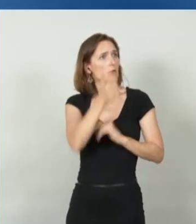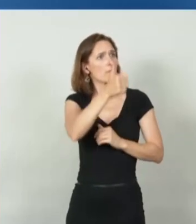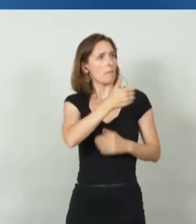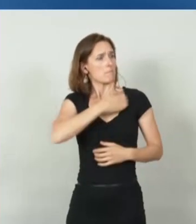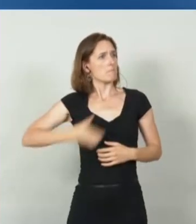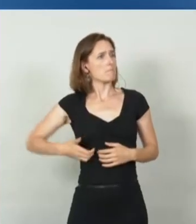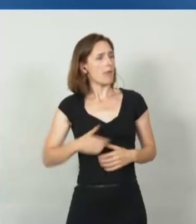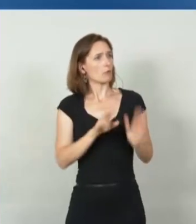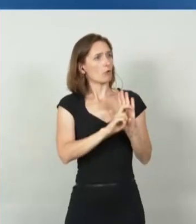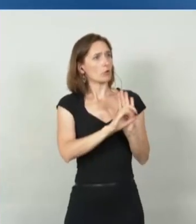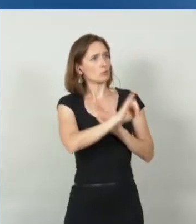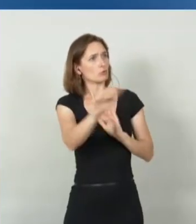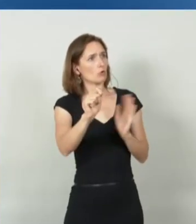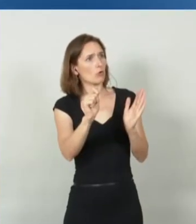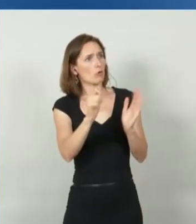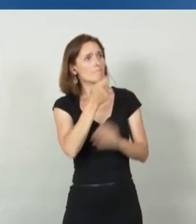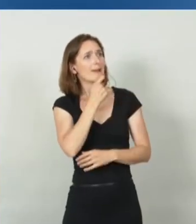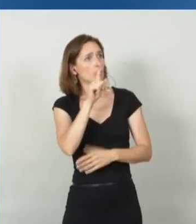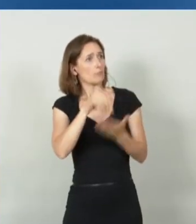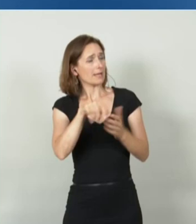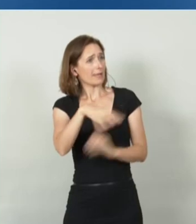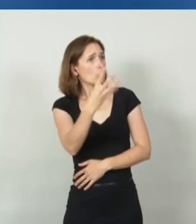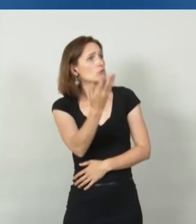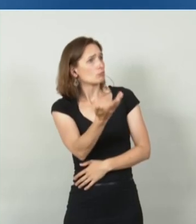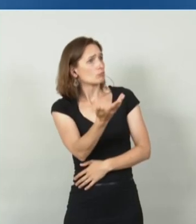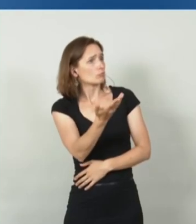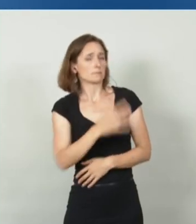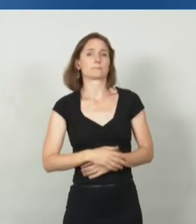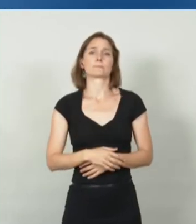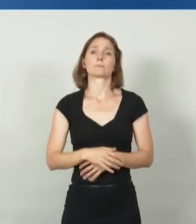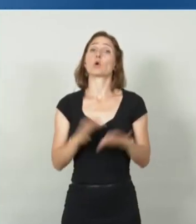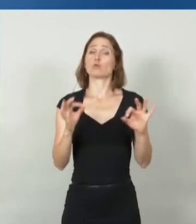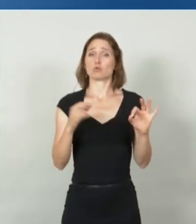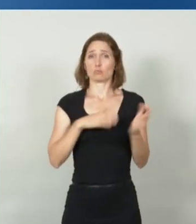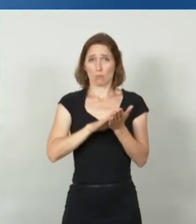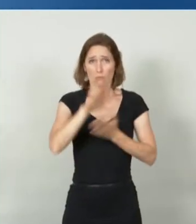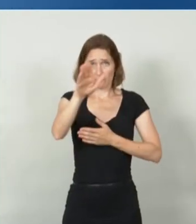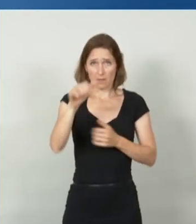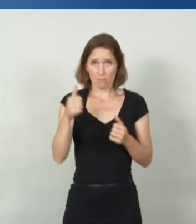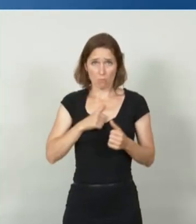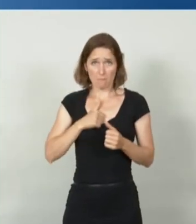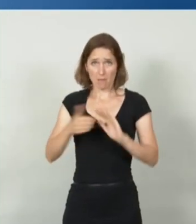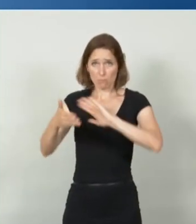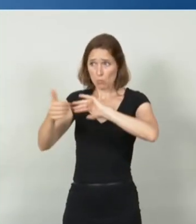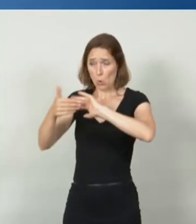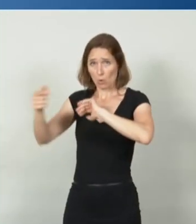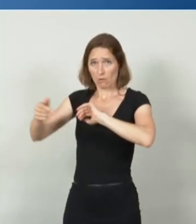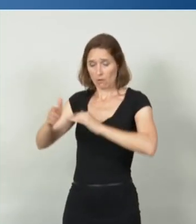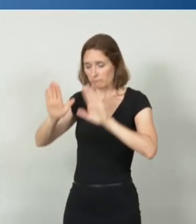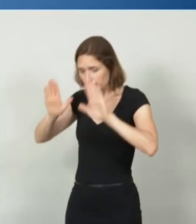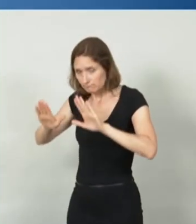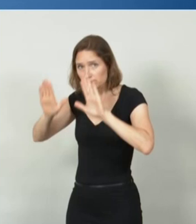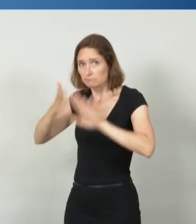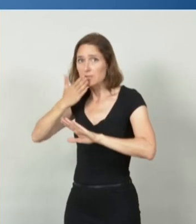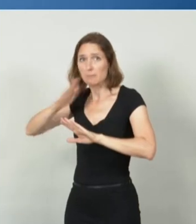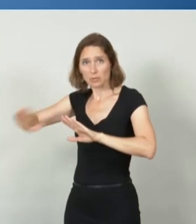mars 2014 merci alors de fait je peux vous confirmer que j'étais également au mur des lamentations donc notre présence auprès